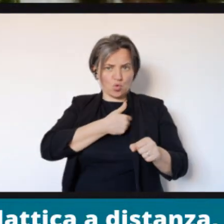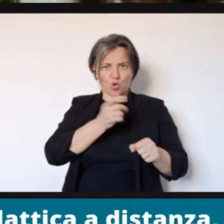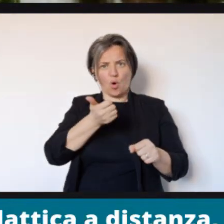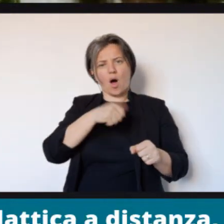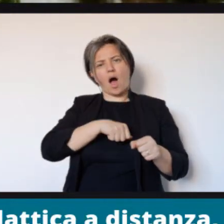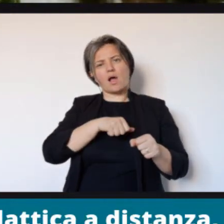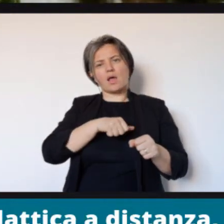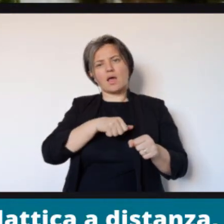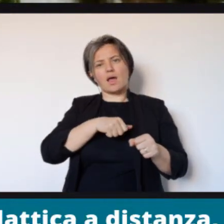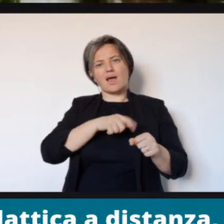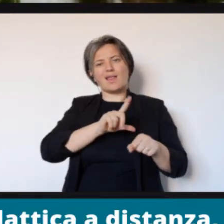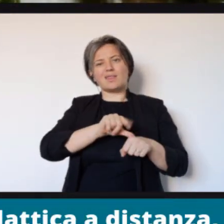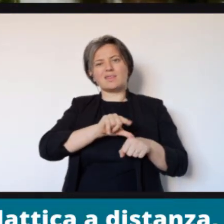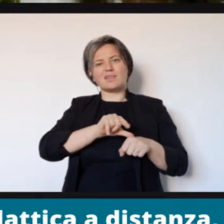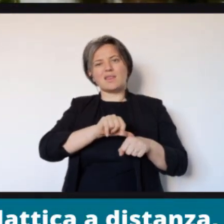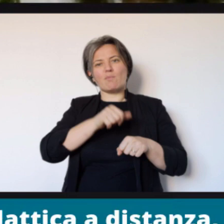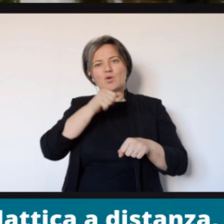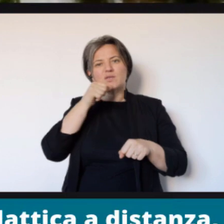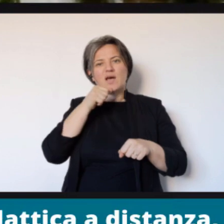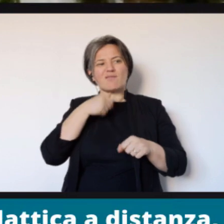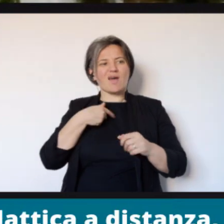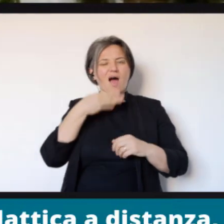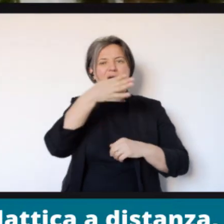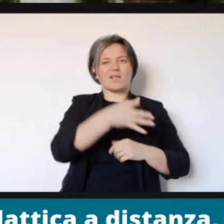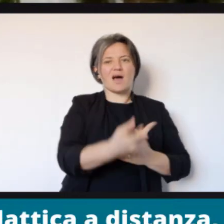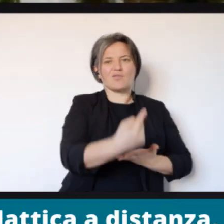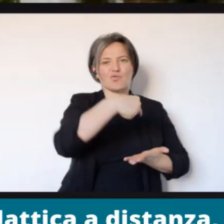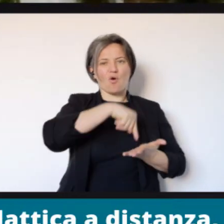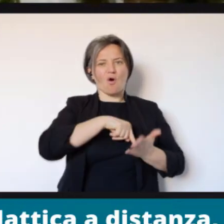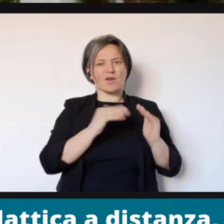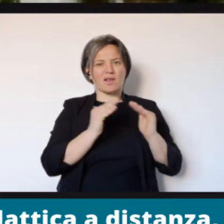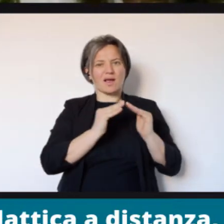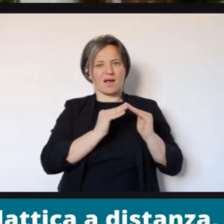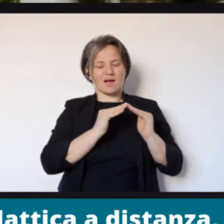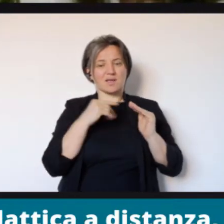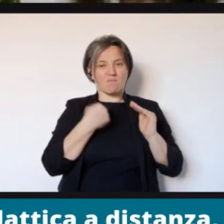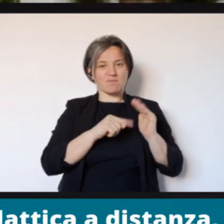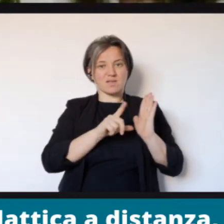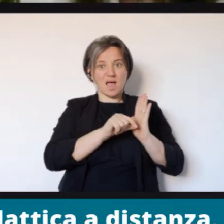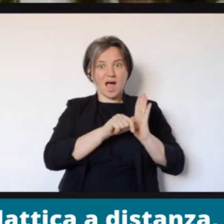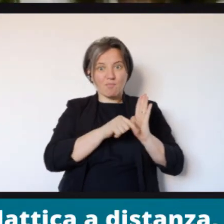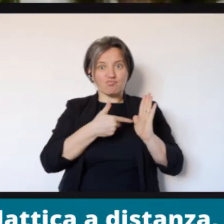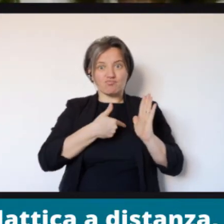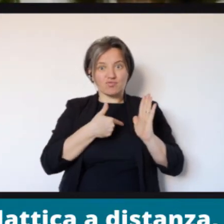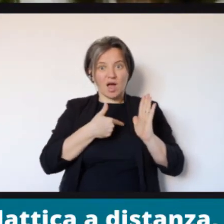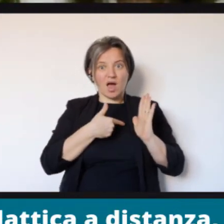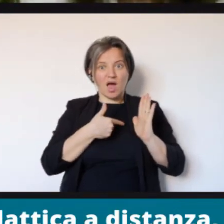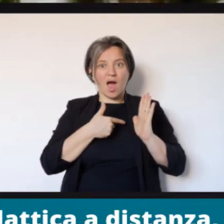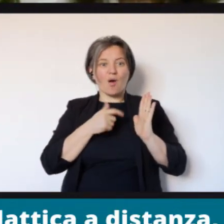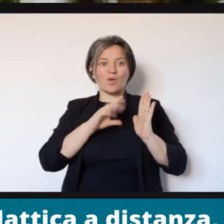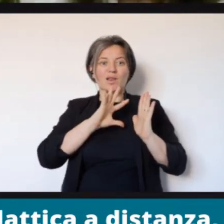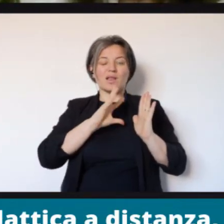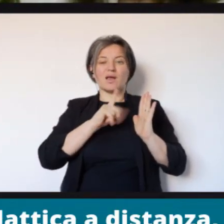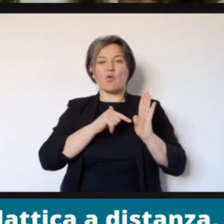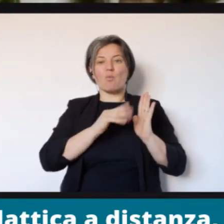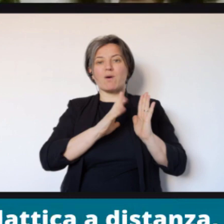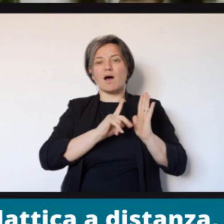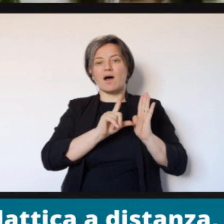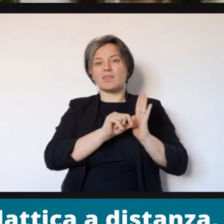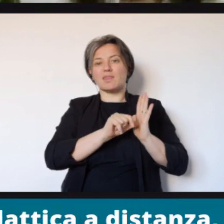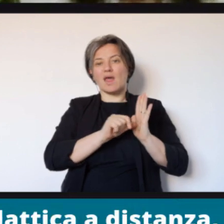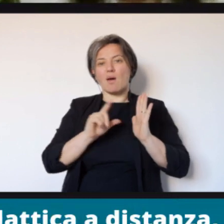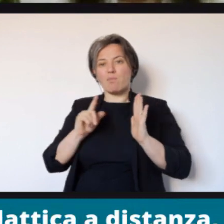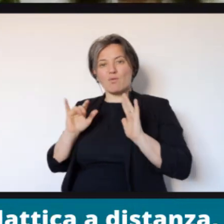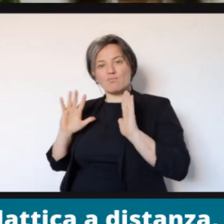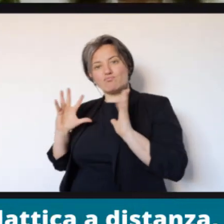uno sta al lavoro, sono anche i tempi di andare verso il lavoro, tornare a casa, tutta